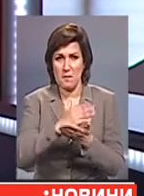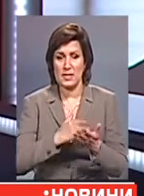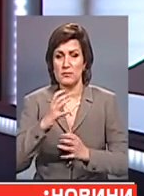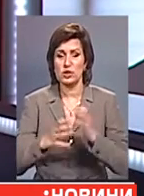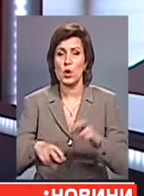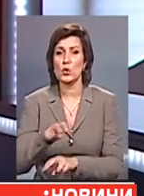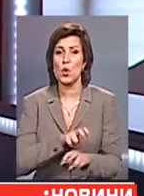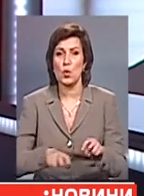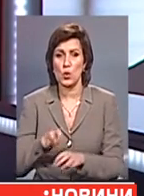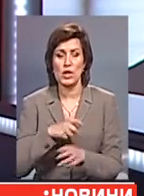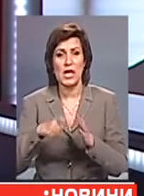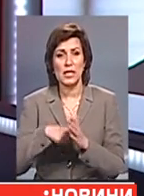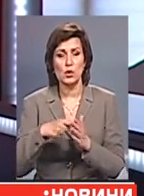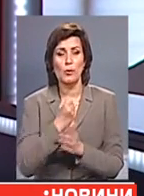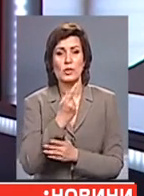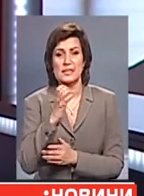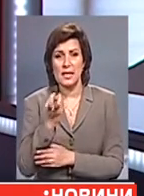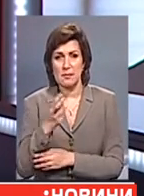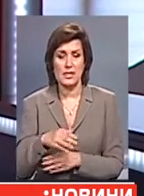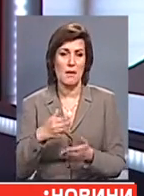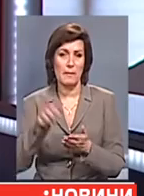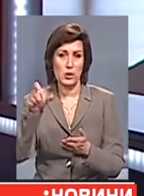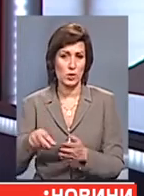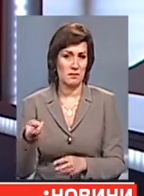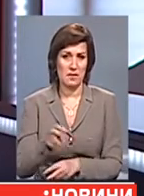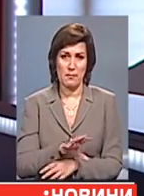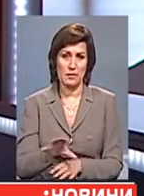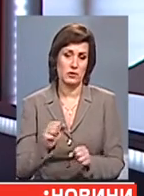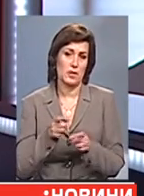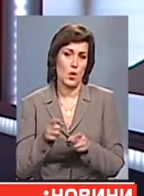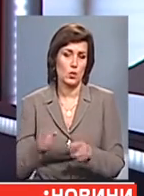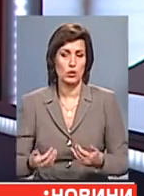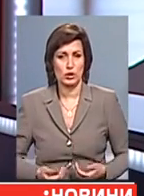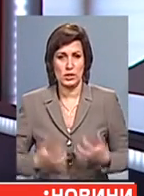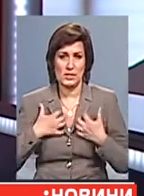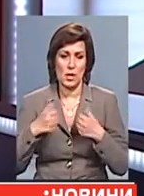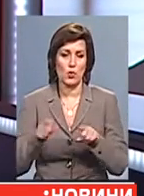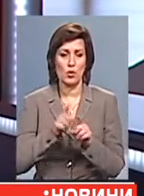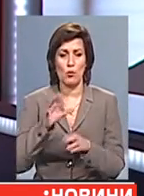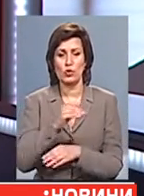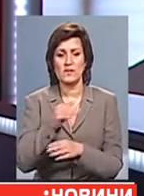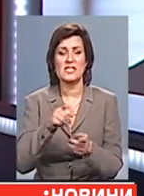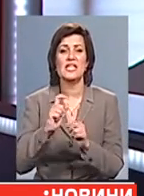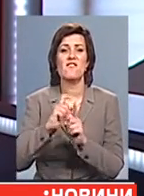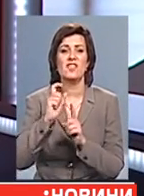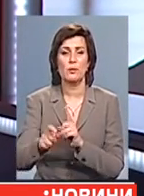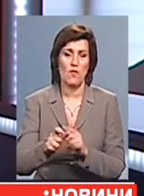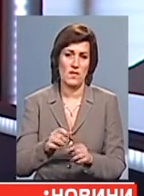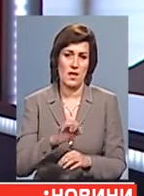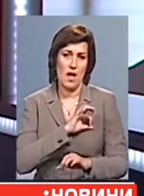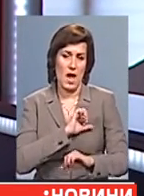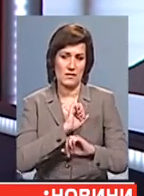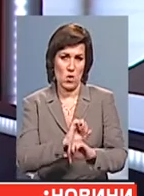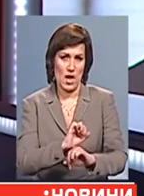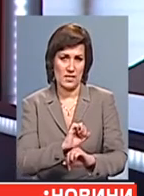міжнародного розшуку. А на допит 11 серпня підозрюваний не прийде через загрозу життю і здоров'ю. Такою буде офіційна відповідь адвокатів слідчим ГПУ,